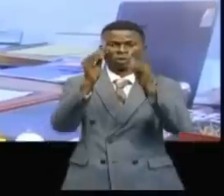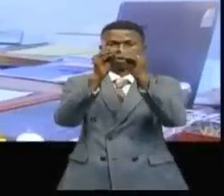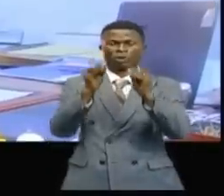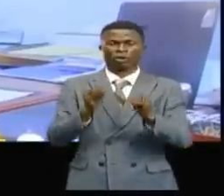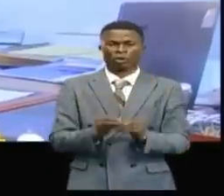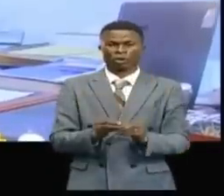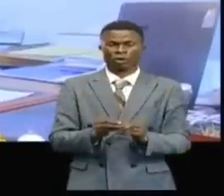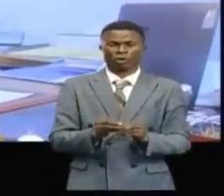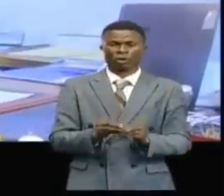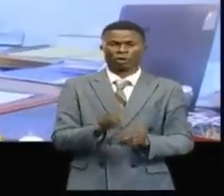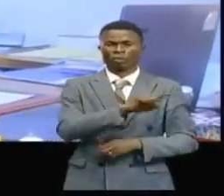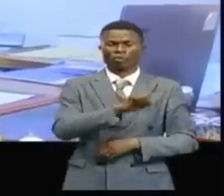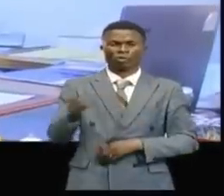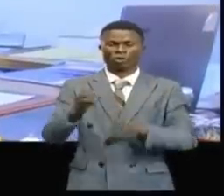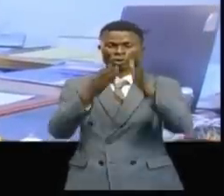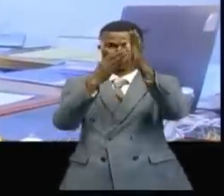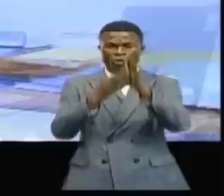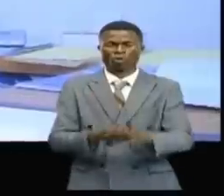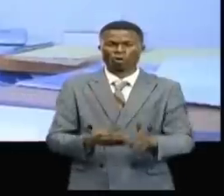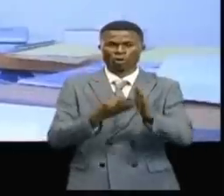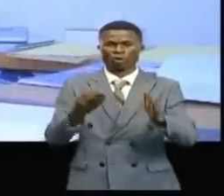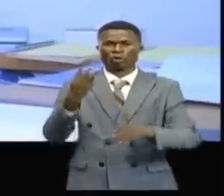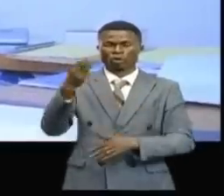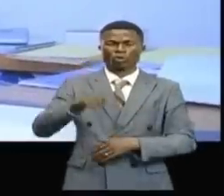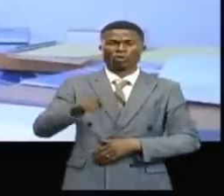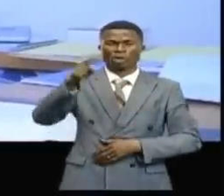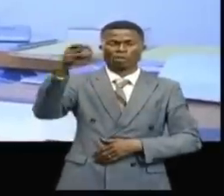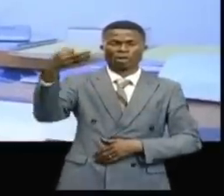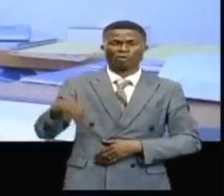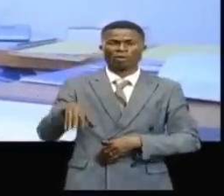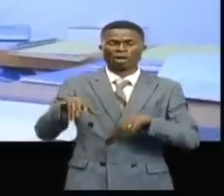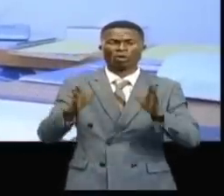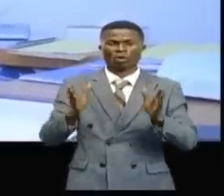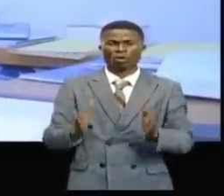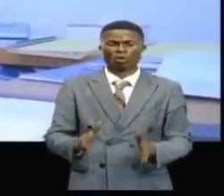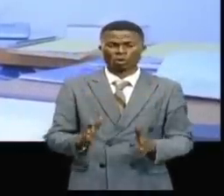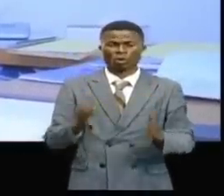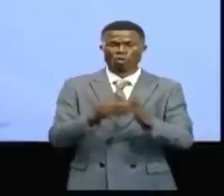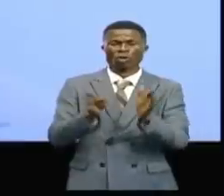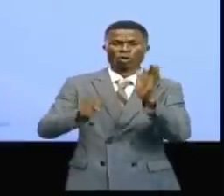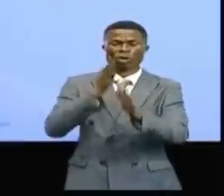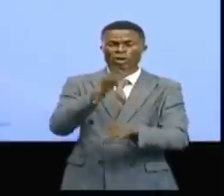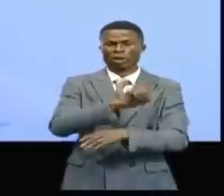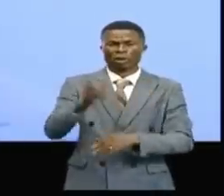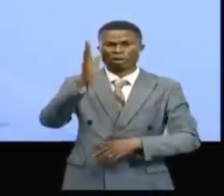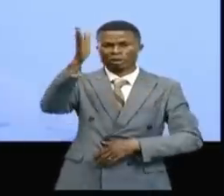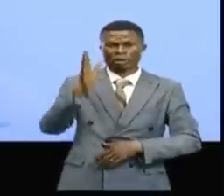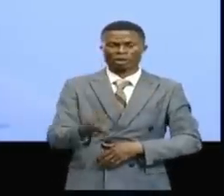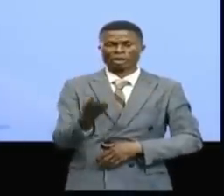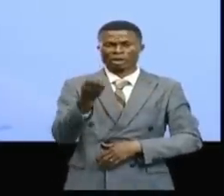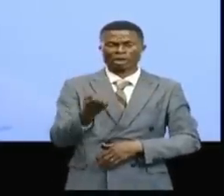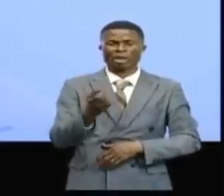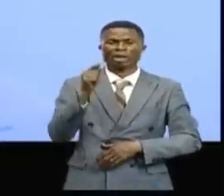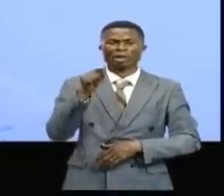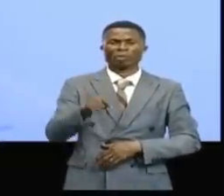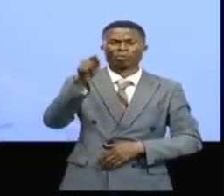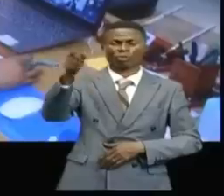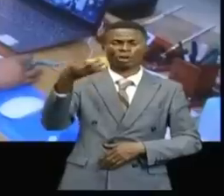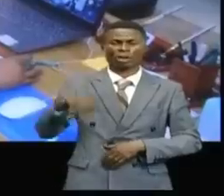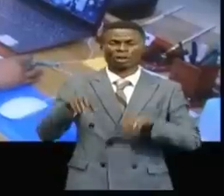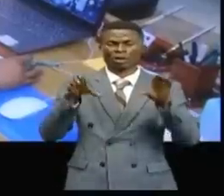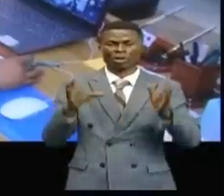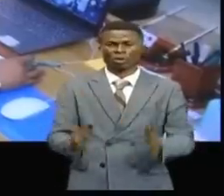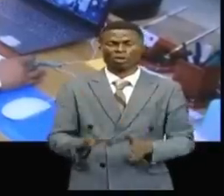de 1 863 milliards de francs congolais contre 14 540 milliards de francs congolais en